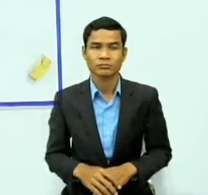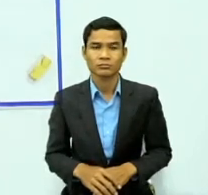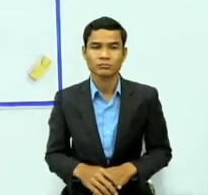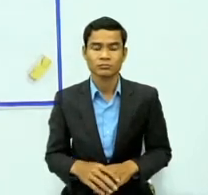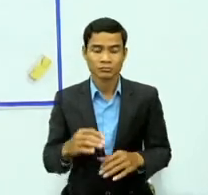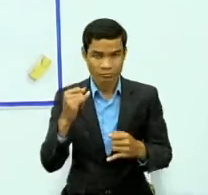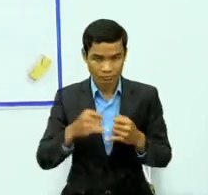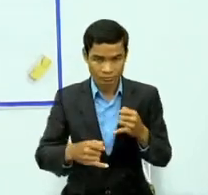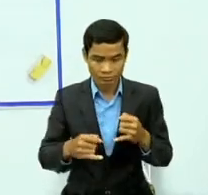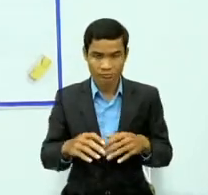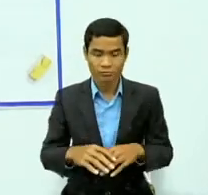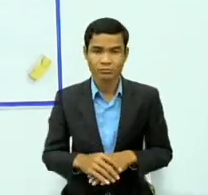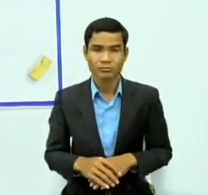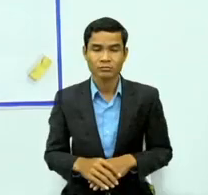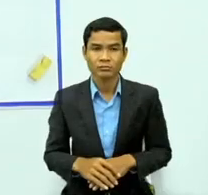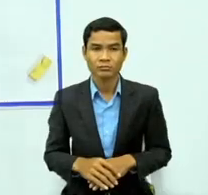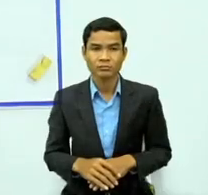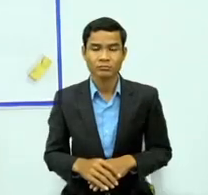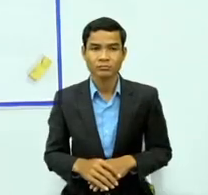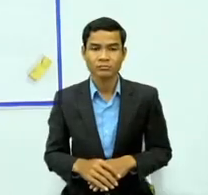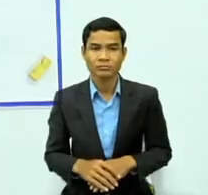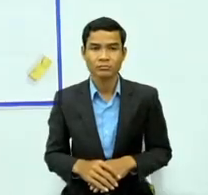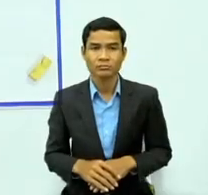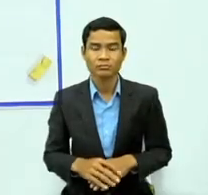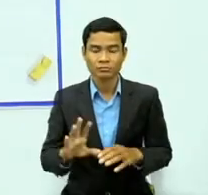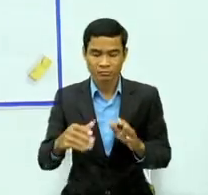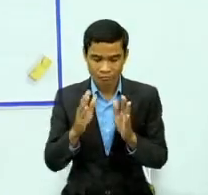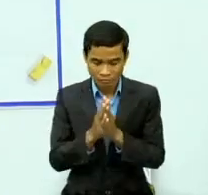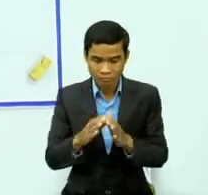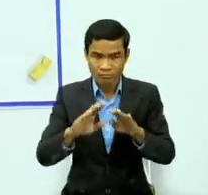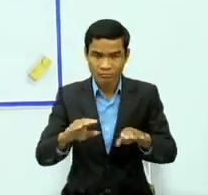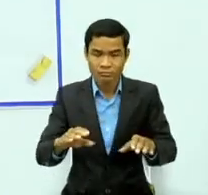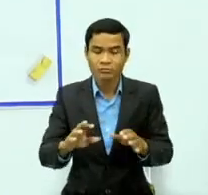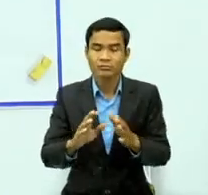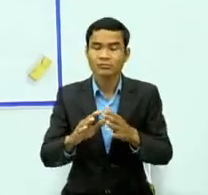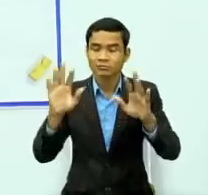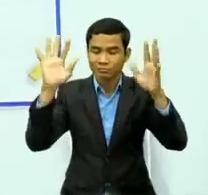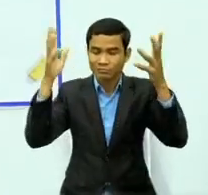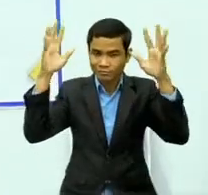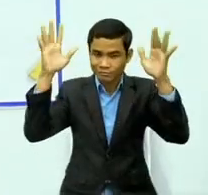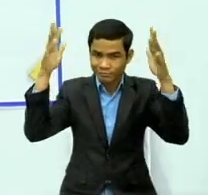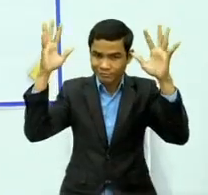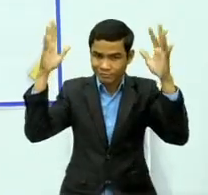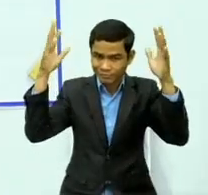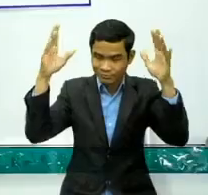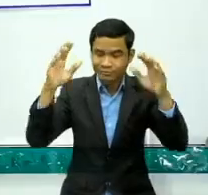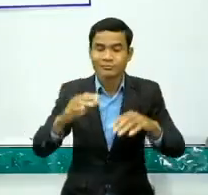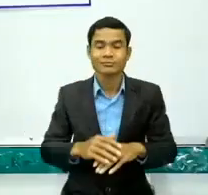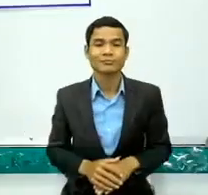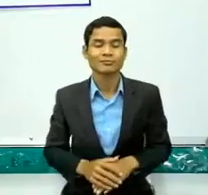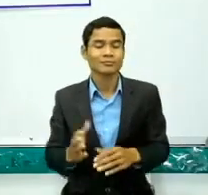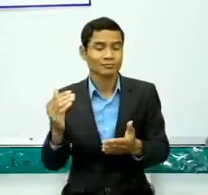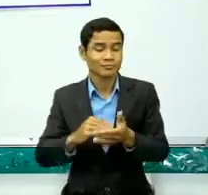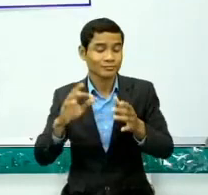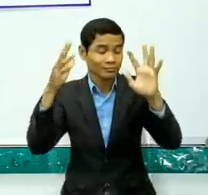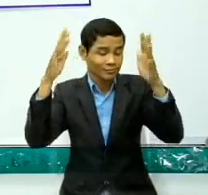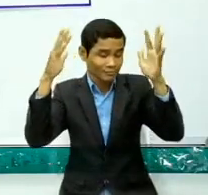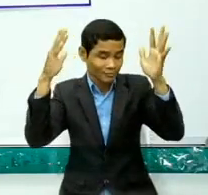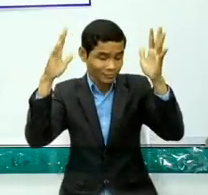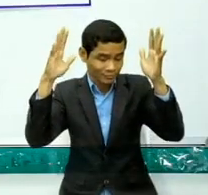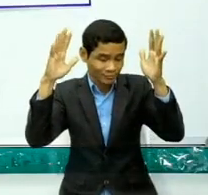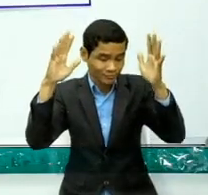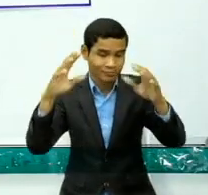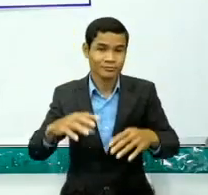ចុងក្រោយអរគុណកូនកូនលើកដៃឡើងលើអបអរសាទរម្ដងទៀតកូនលើកដៃឡើង